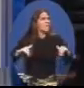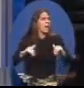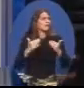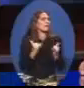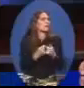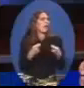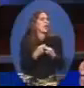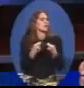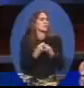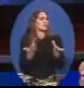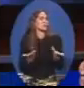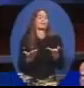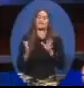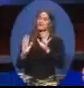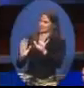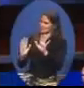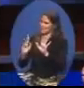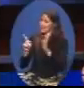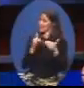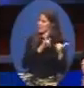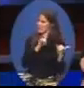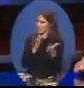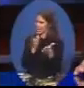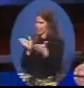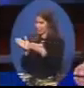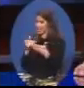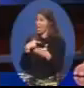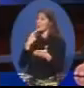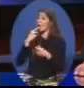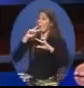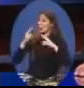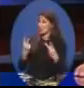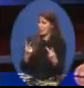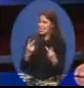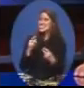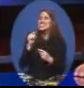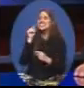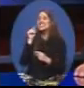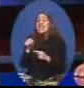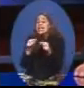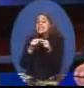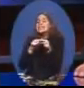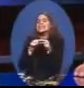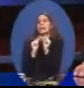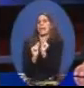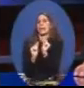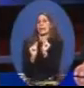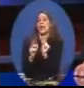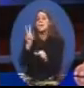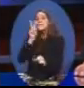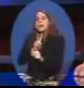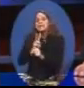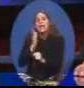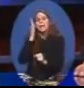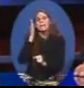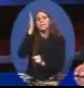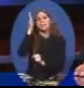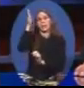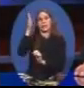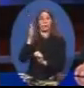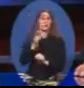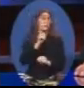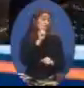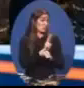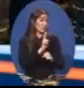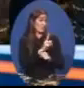לא. עוד פעם, אתה מוביל את זה לכיוון הזה. אני אומר לך, חד משמעי, זה הסימנים, ואנחנו מזהירים מהסימנים האלה.